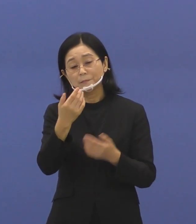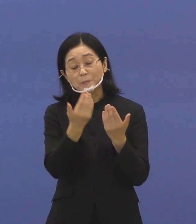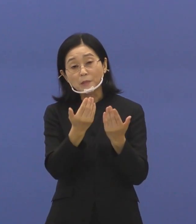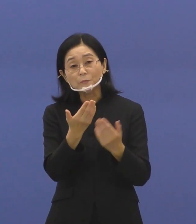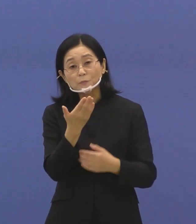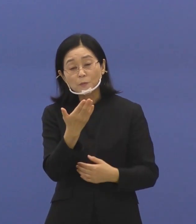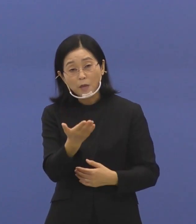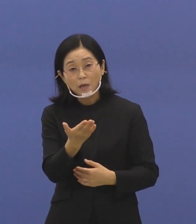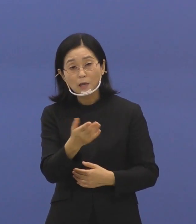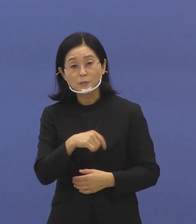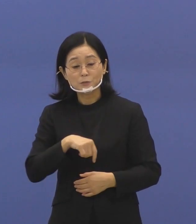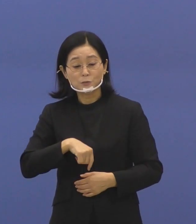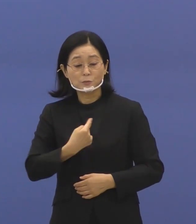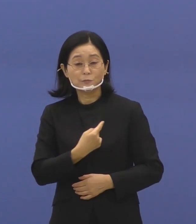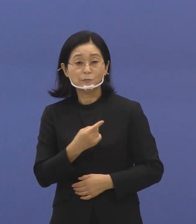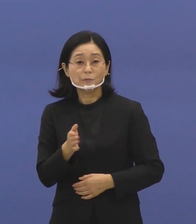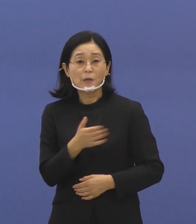して、